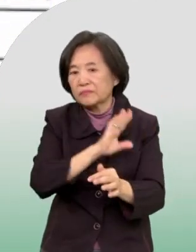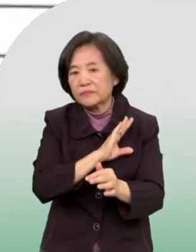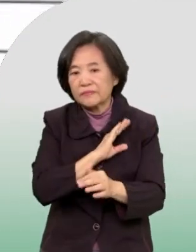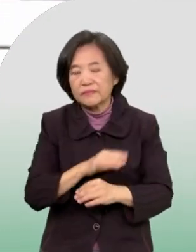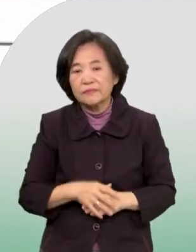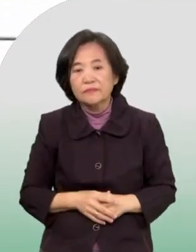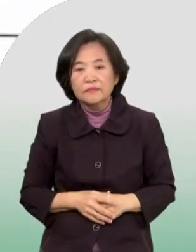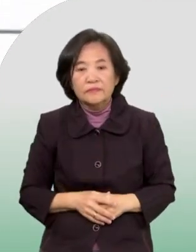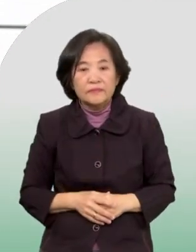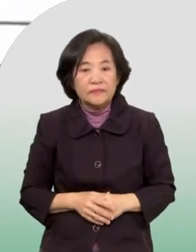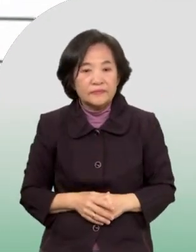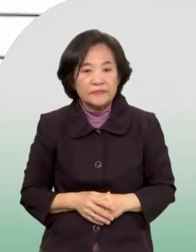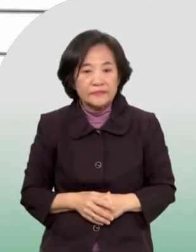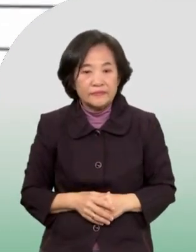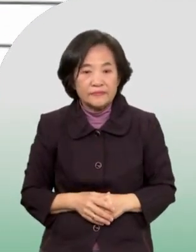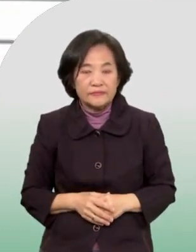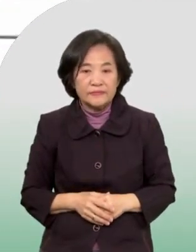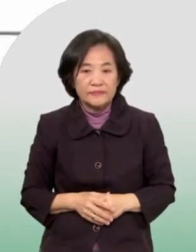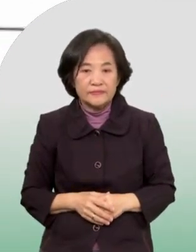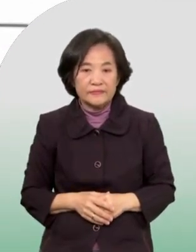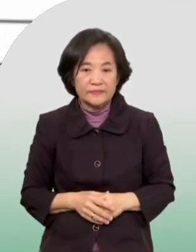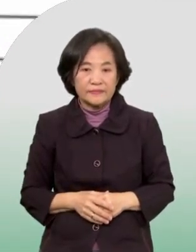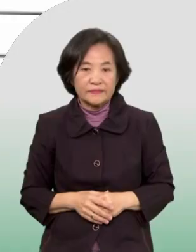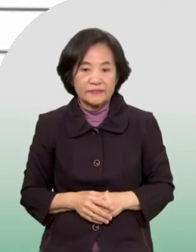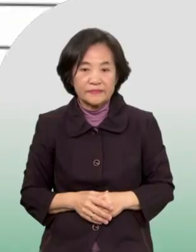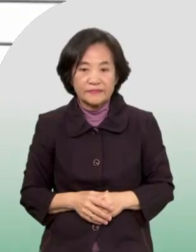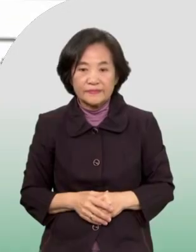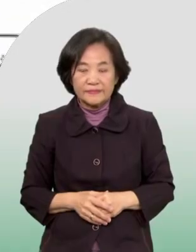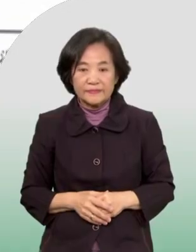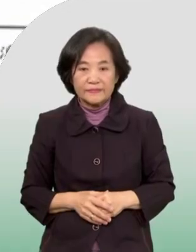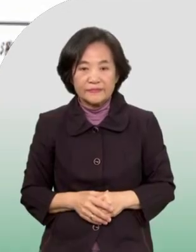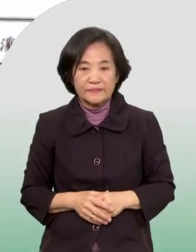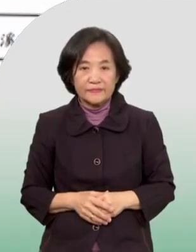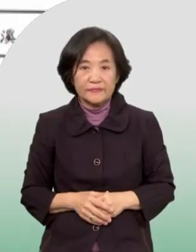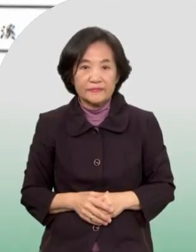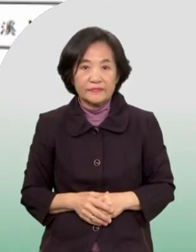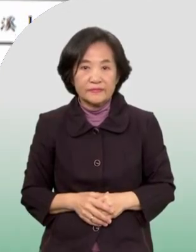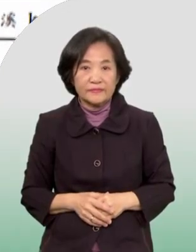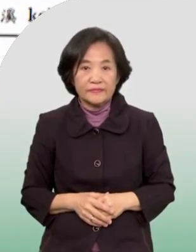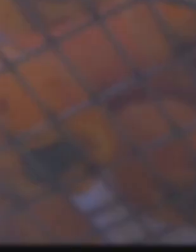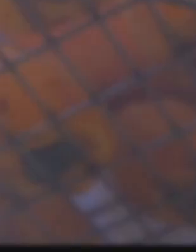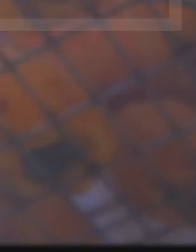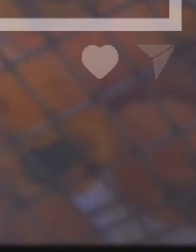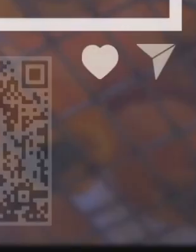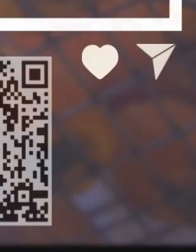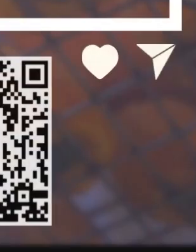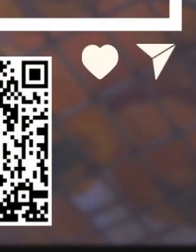那么有争议。客家新闻林伯权陈玉贤台北报道。